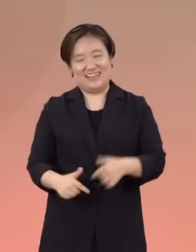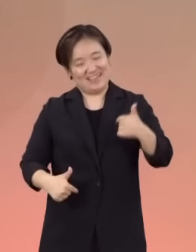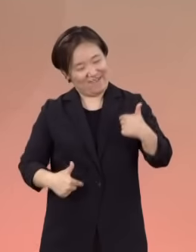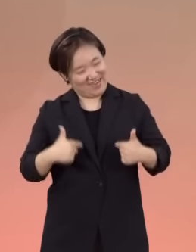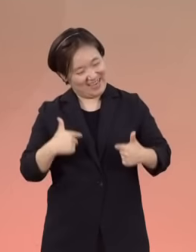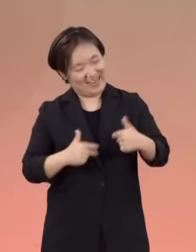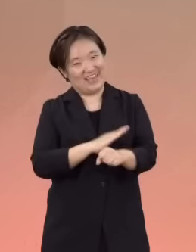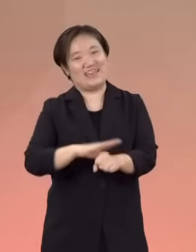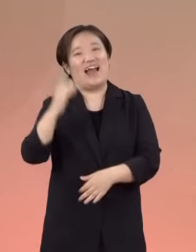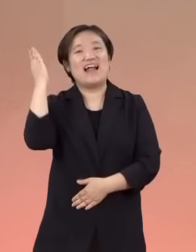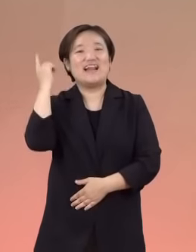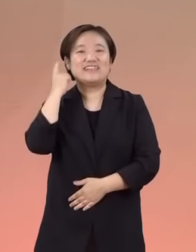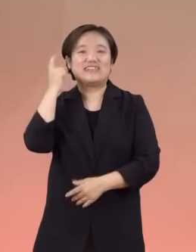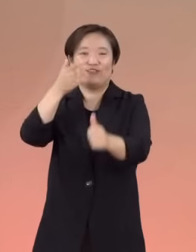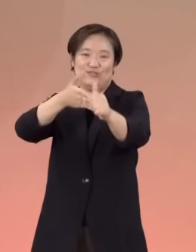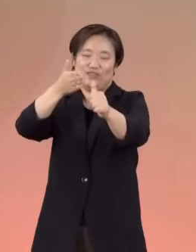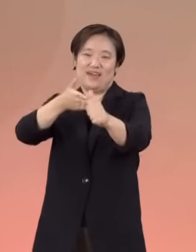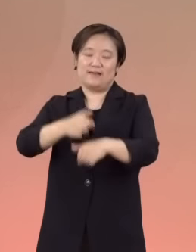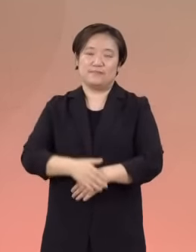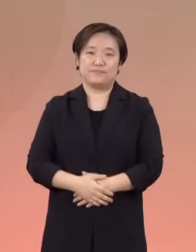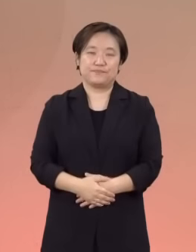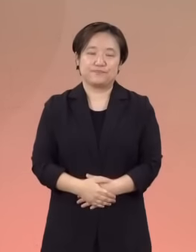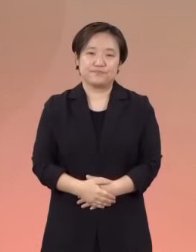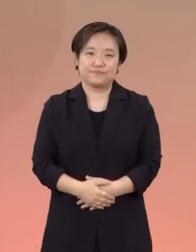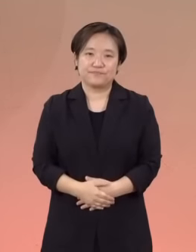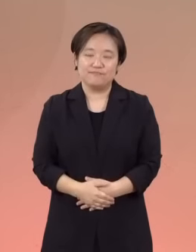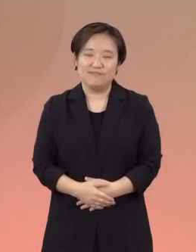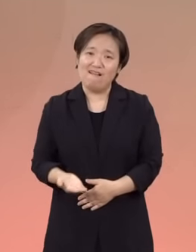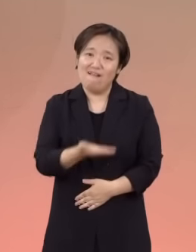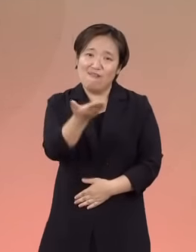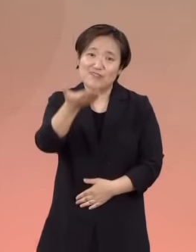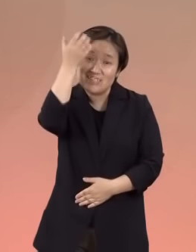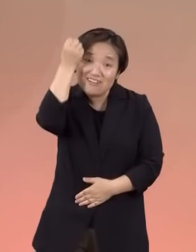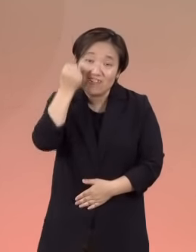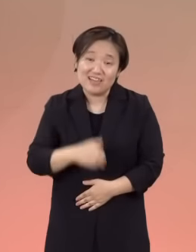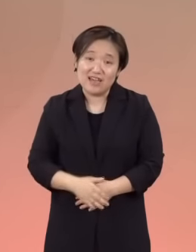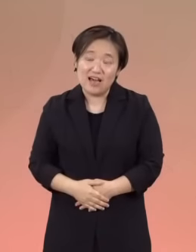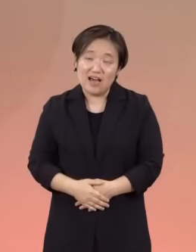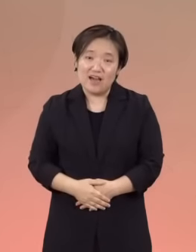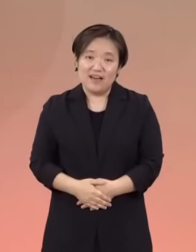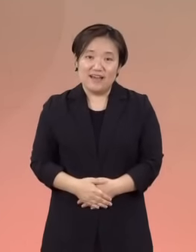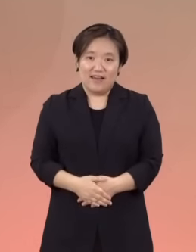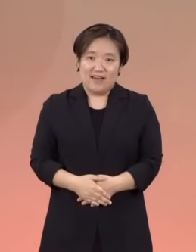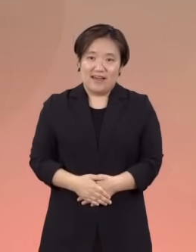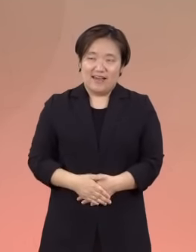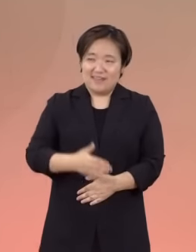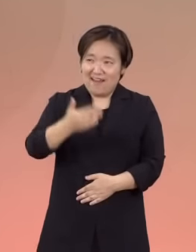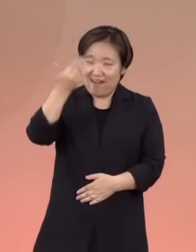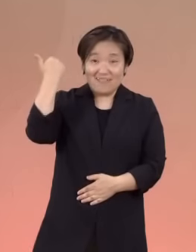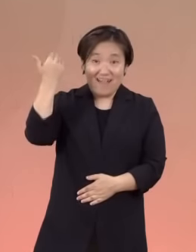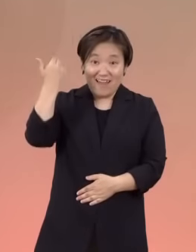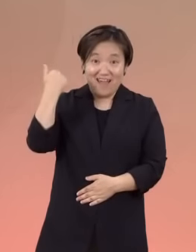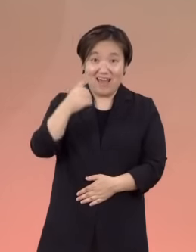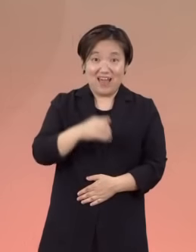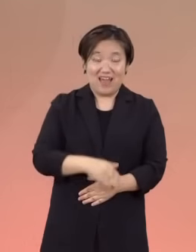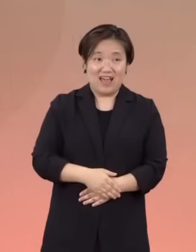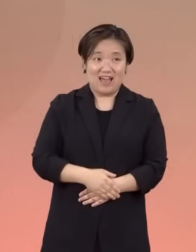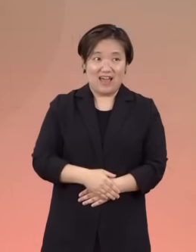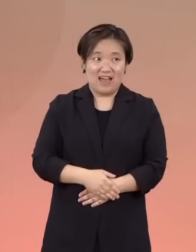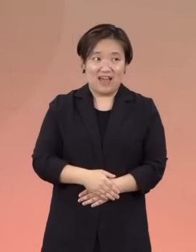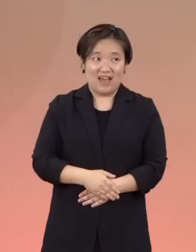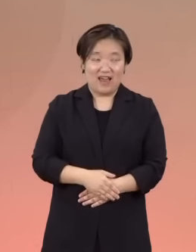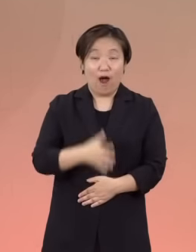거 같습니다 여러분 혹시 기억나십니까 우리 소나무 시즌 3 어 몇 달 전에